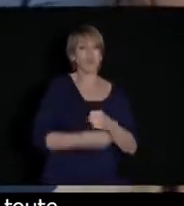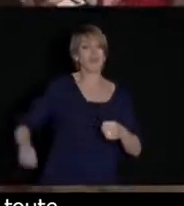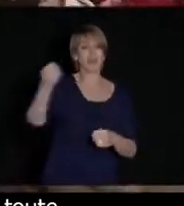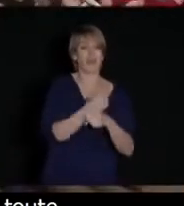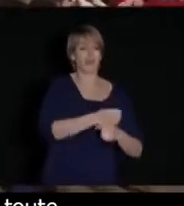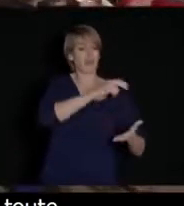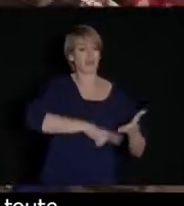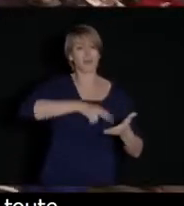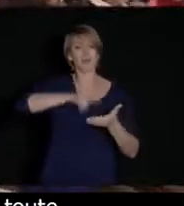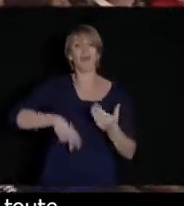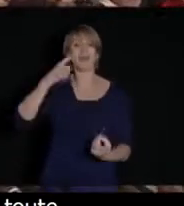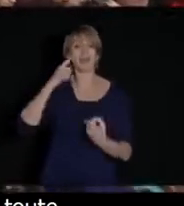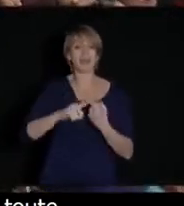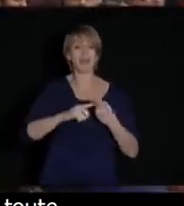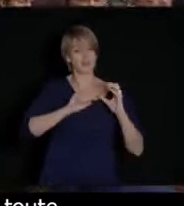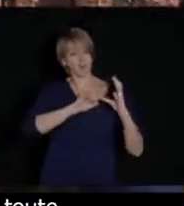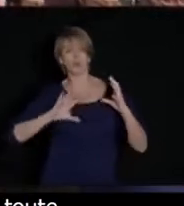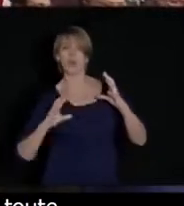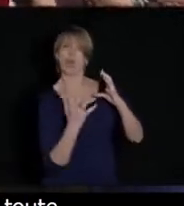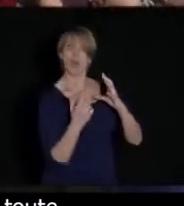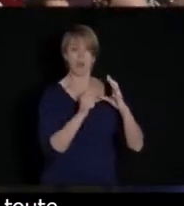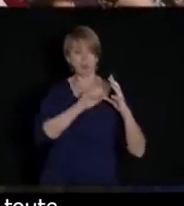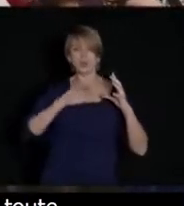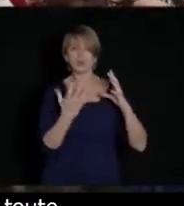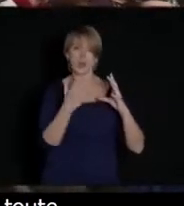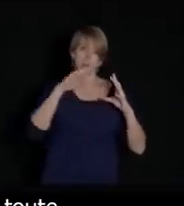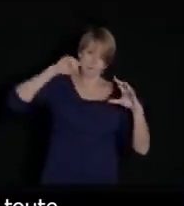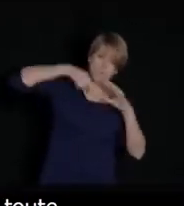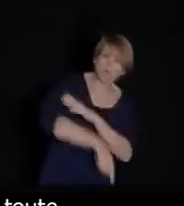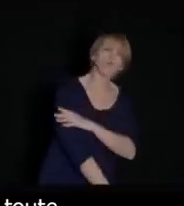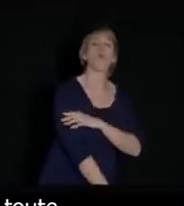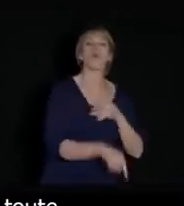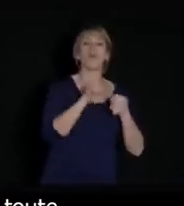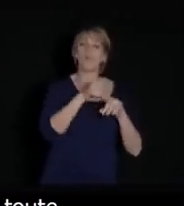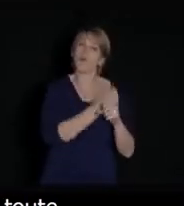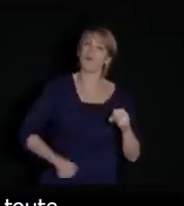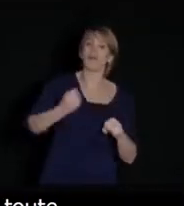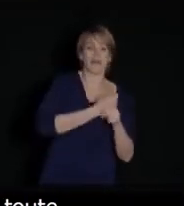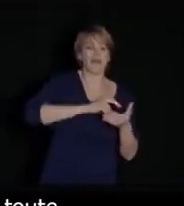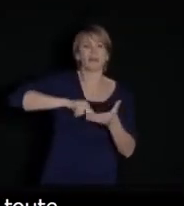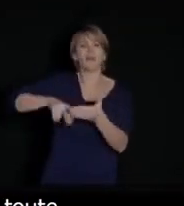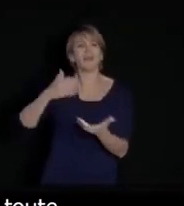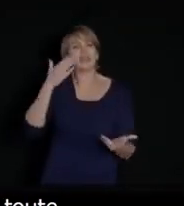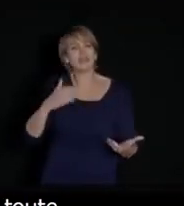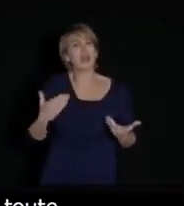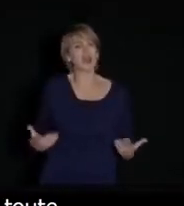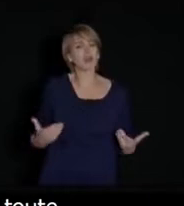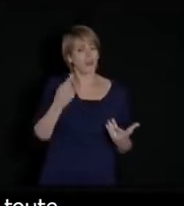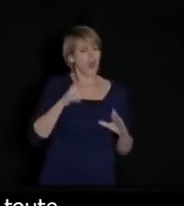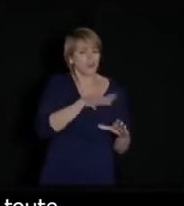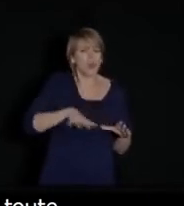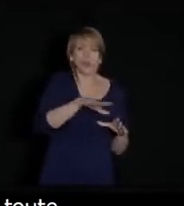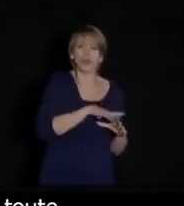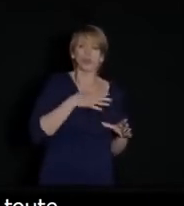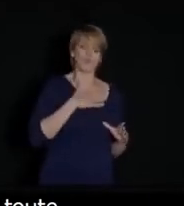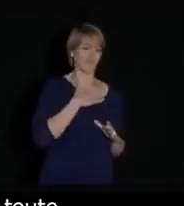Il faut qu'il y ait un traité international sur les eaux profondes. Vous savez que jusqu'à présent, nous avons des